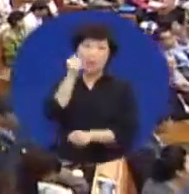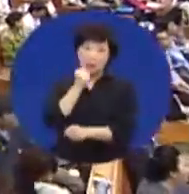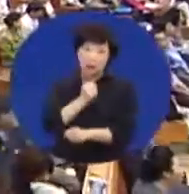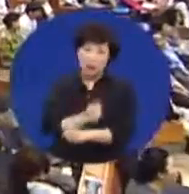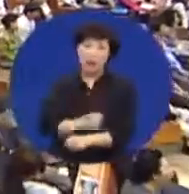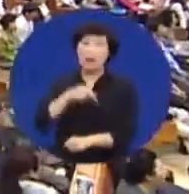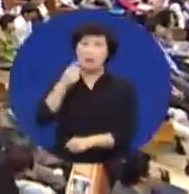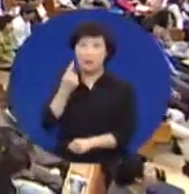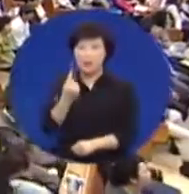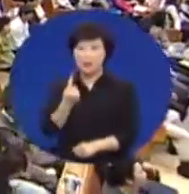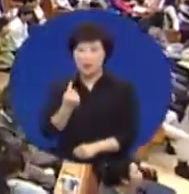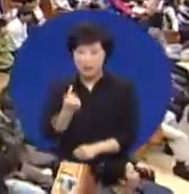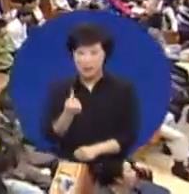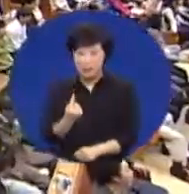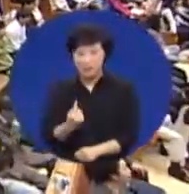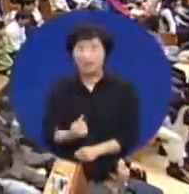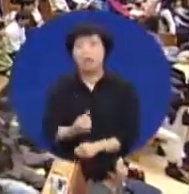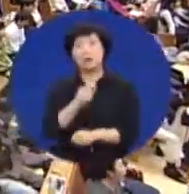예수만